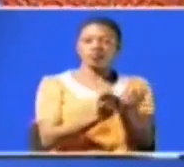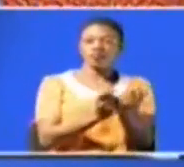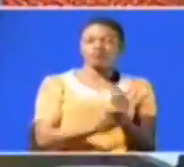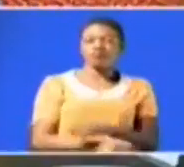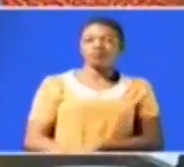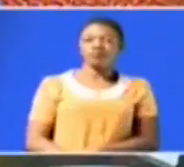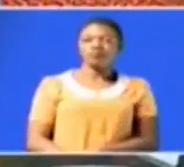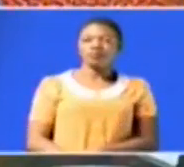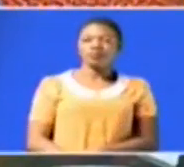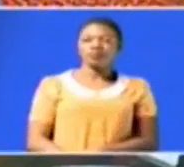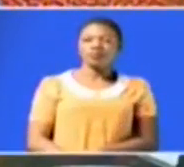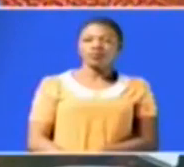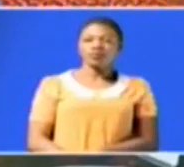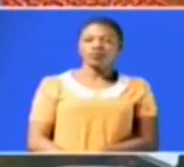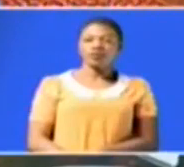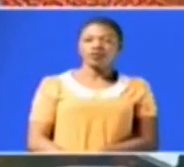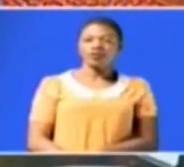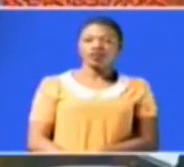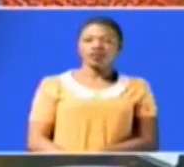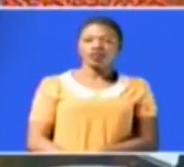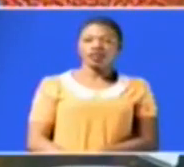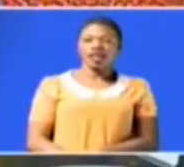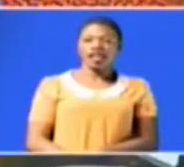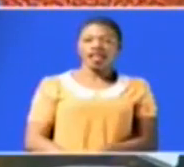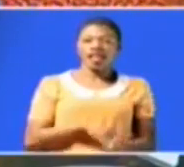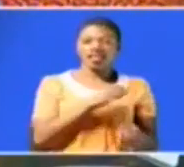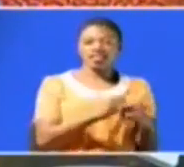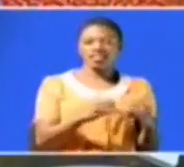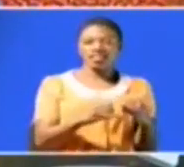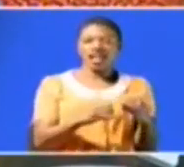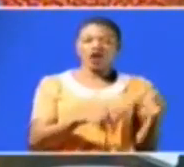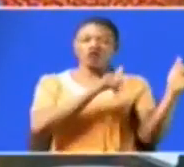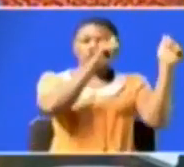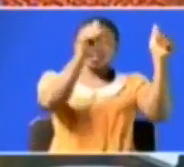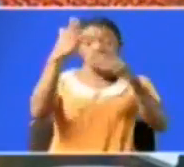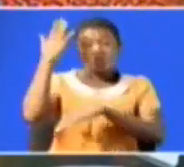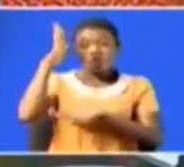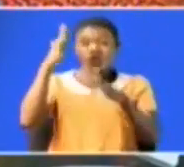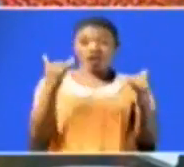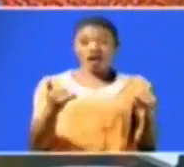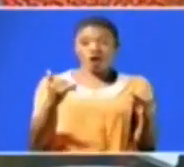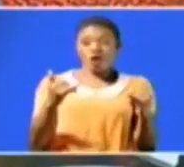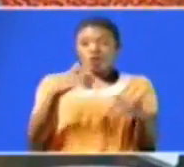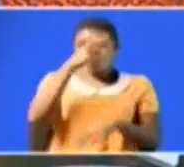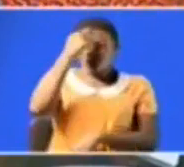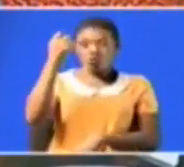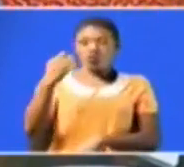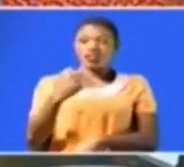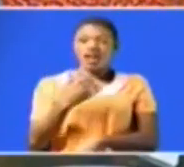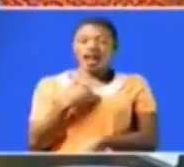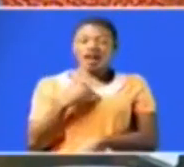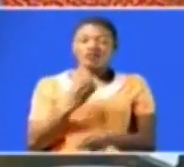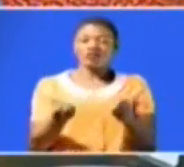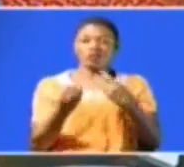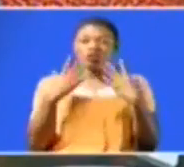Morans. Mwisho, hatima ya safu ya kiufundi ya Shujaa haijulikani kwa sasa kufuatia madai kwamba huenda